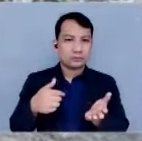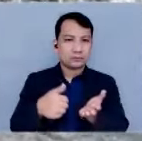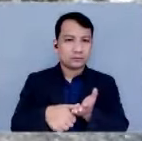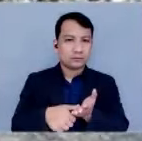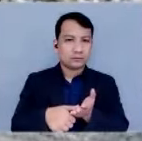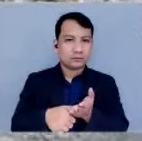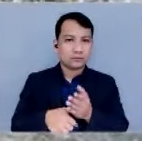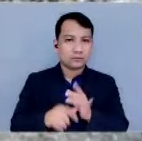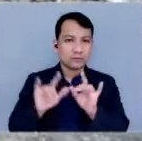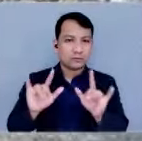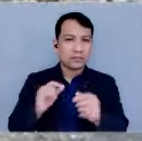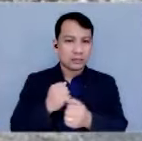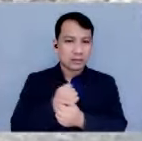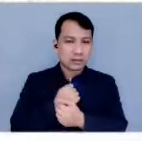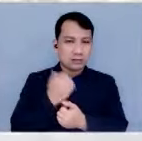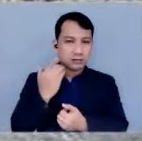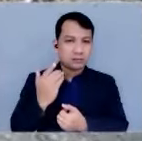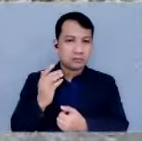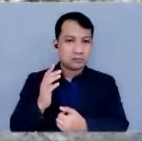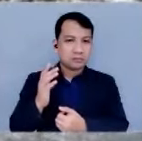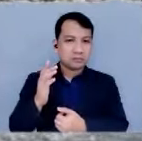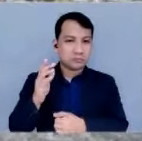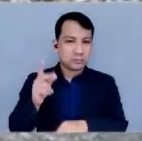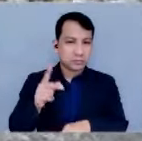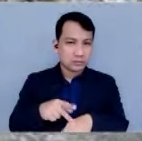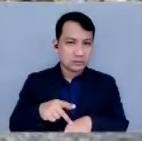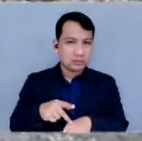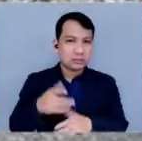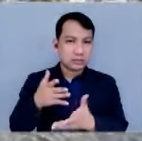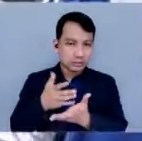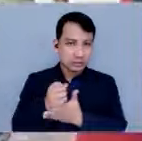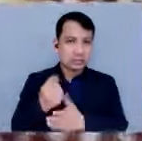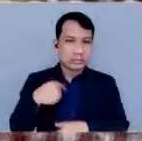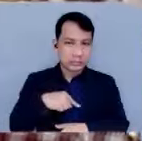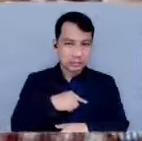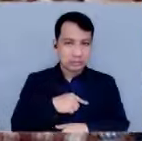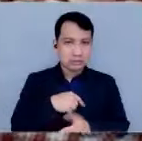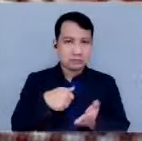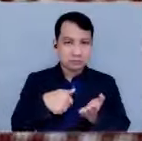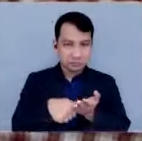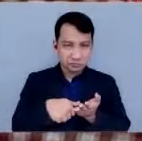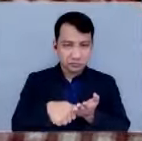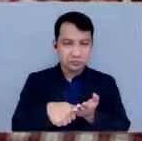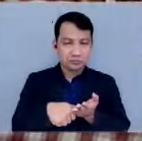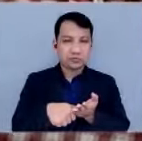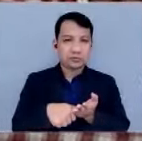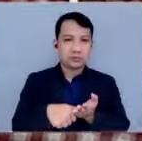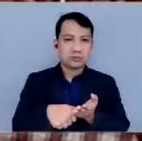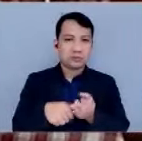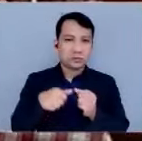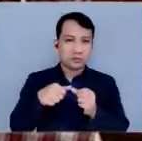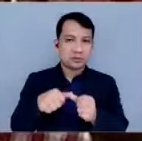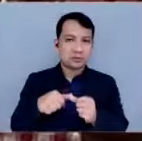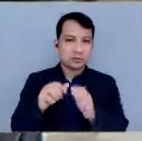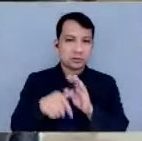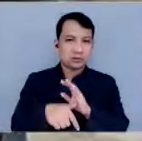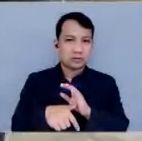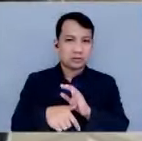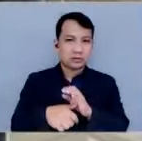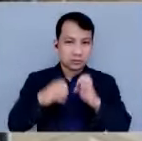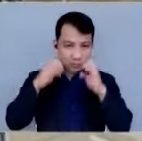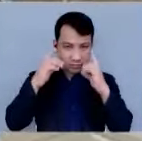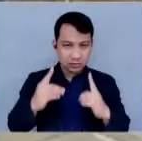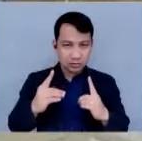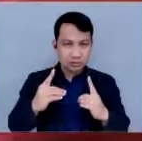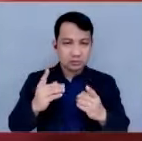yung bayan. Garapatan namin yung bumoto sa... Tinuloy din ng COMELEC ang voter education. Isa